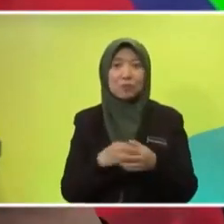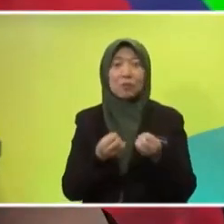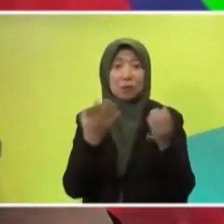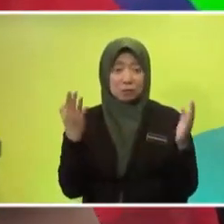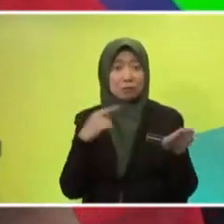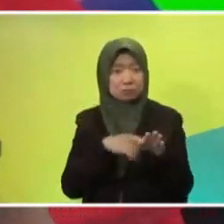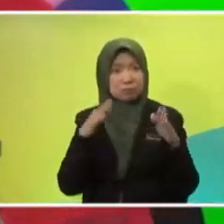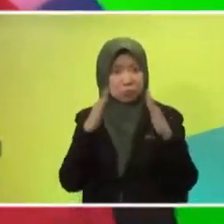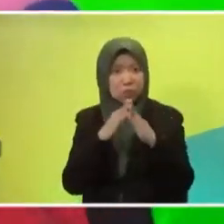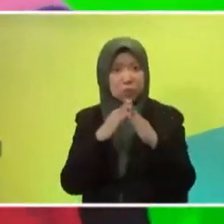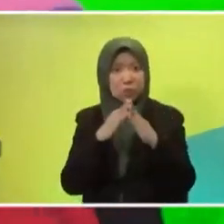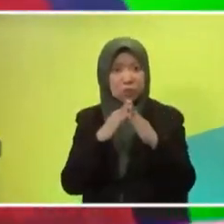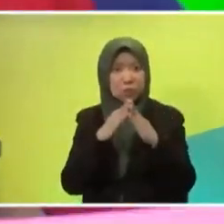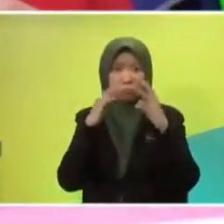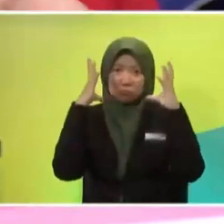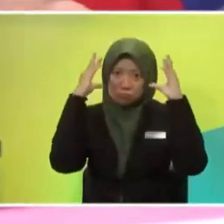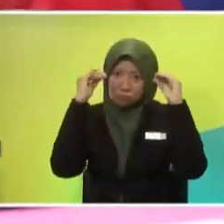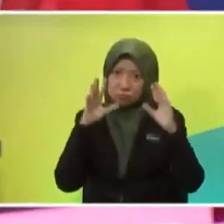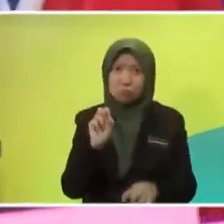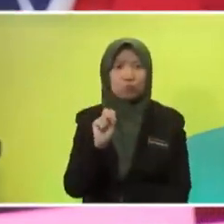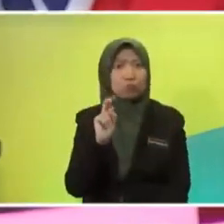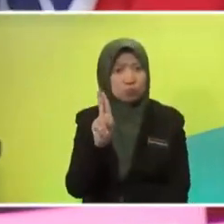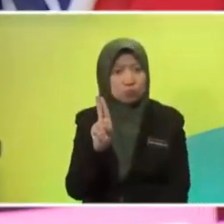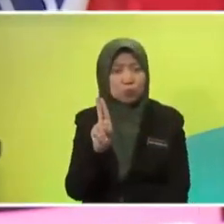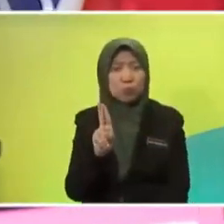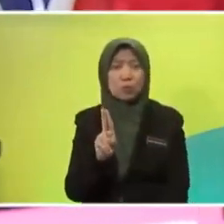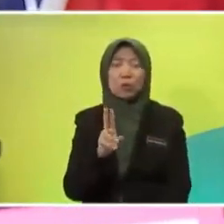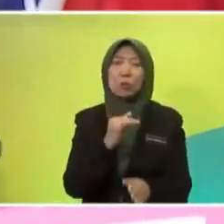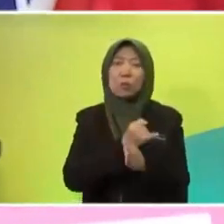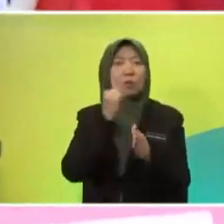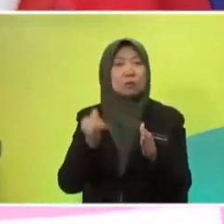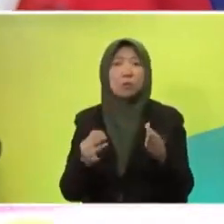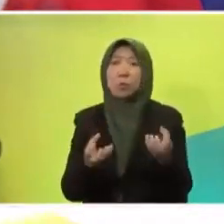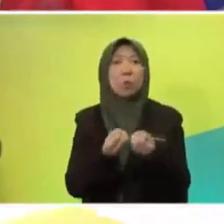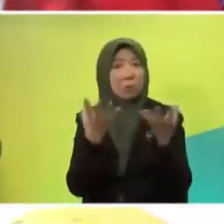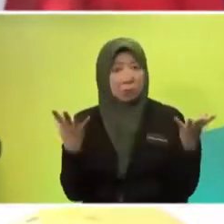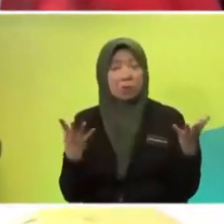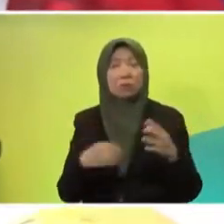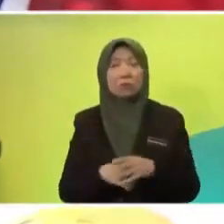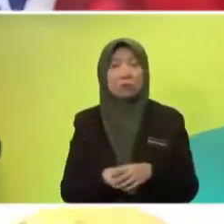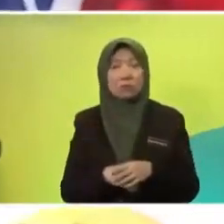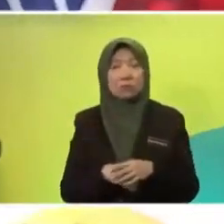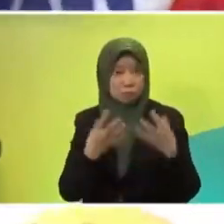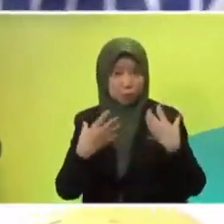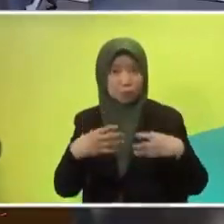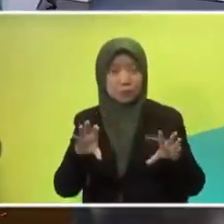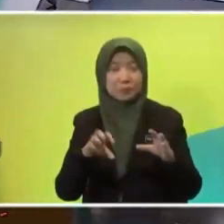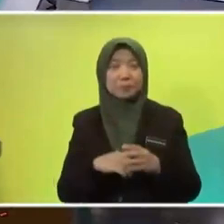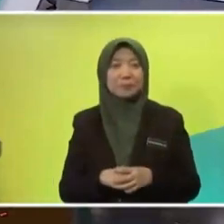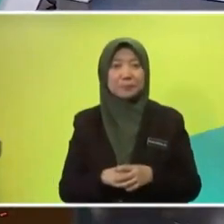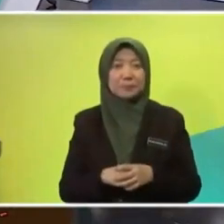saya. Oh, Cikgu Su ada bela kucing. Ya, di rumah jiran pun banyak Cikgu. Oh, ya ke Cikgu Su? Saya cuba Cikgu.